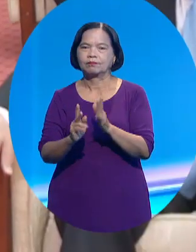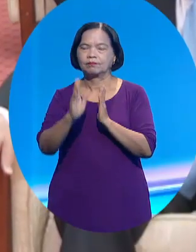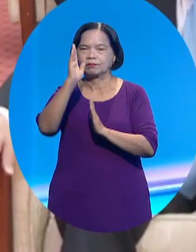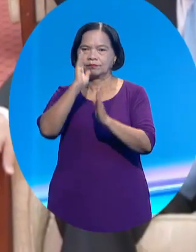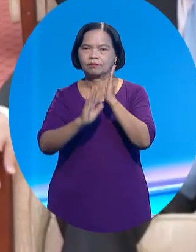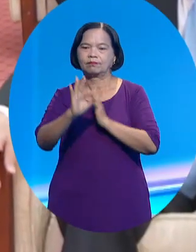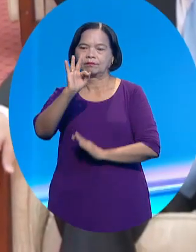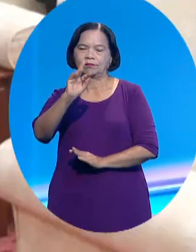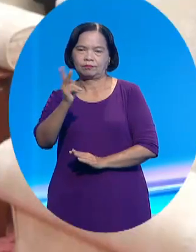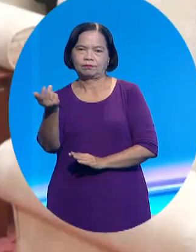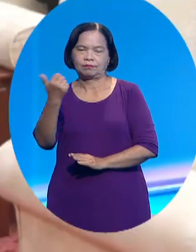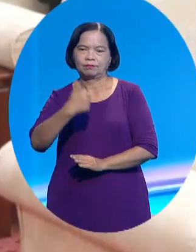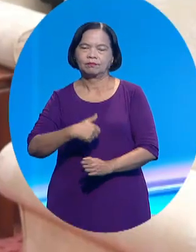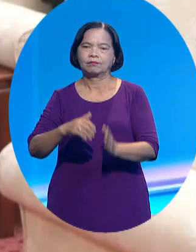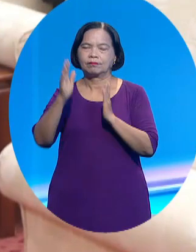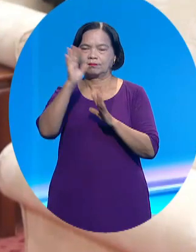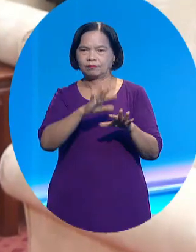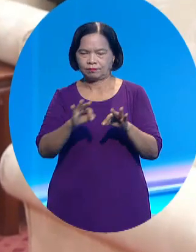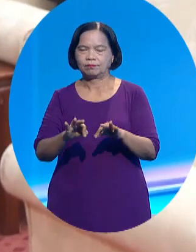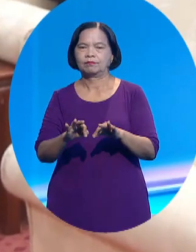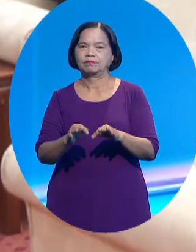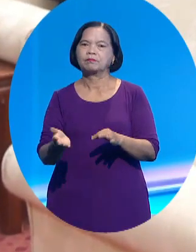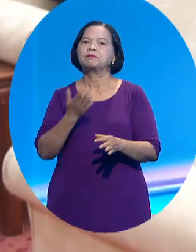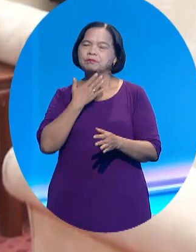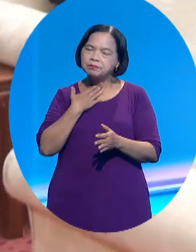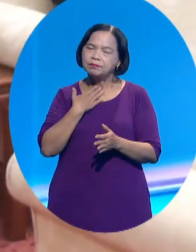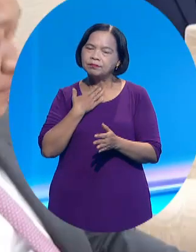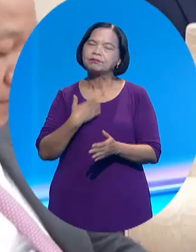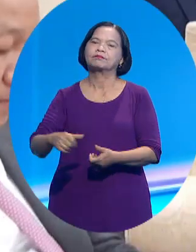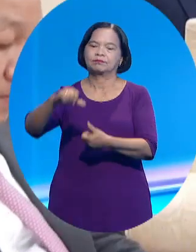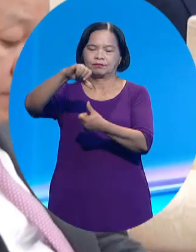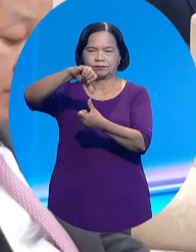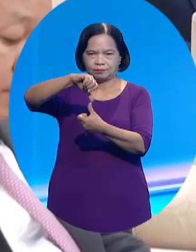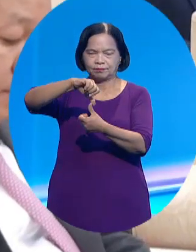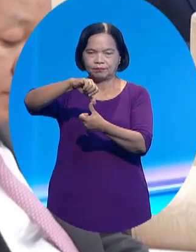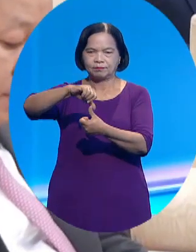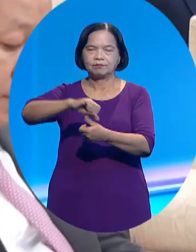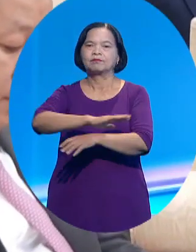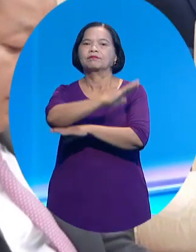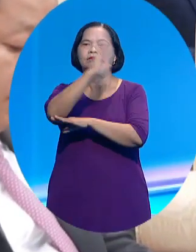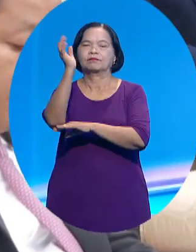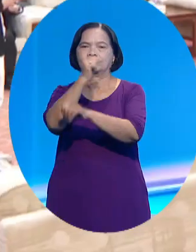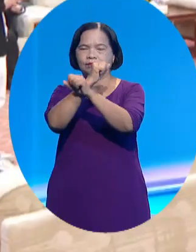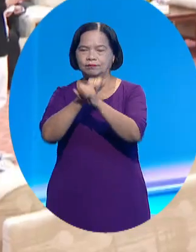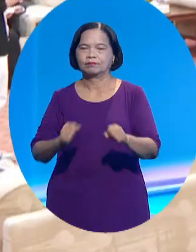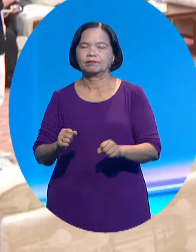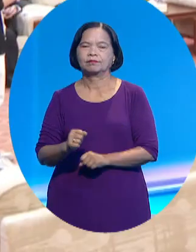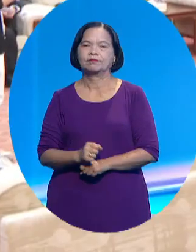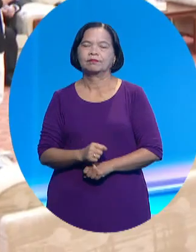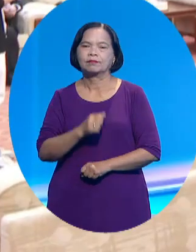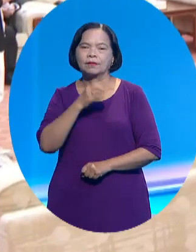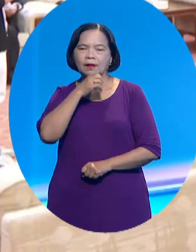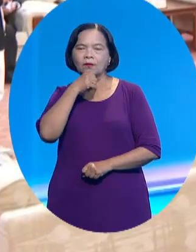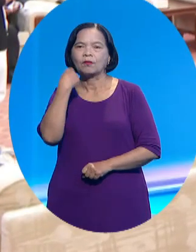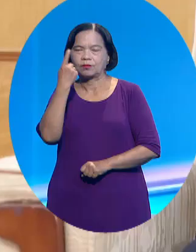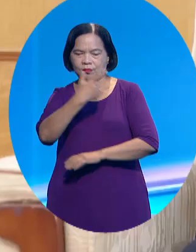trong những năm qua đồng thời mong muốn tiếp tục tăng cường kết nối để mối quan hệ song phương ngày càng phát triển bình vững Đồng chí cũng đã dành